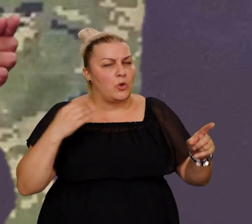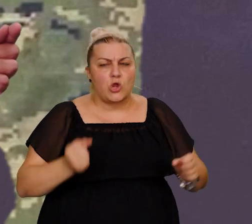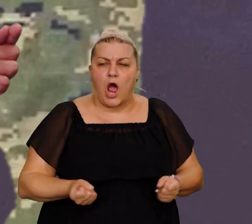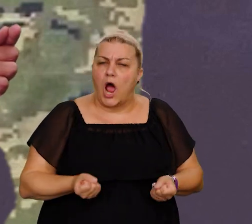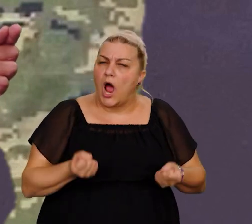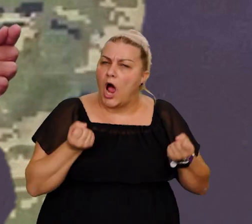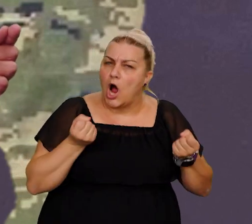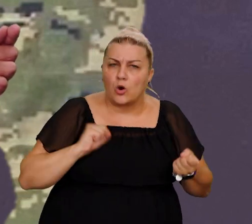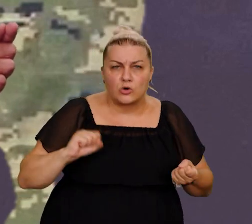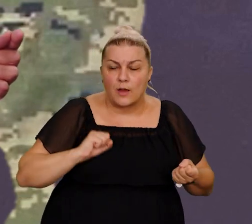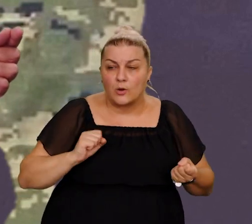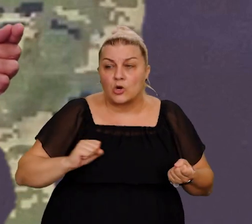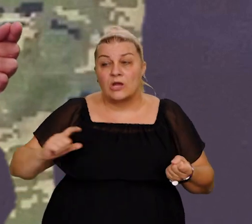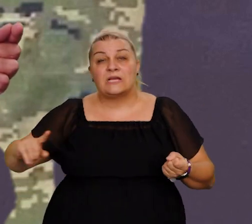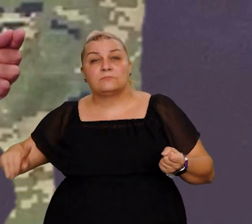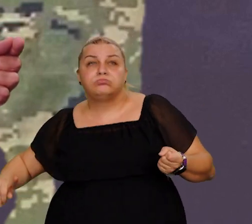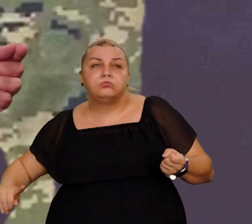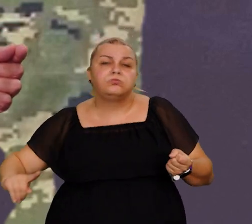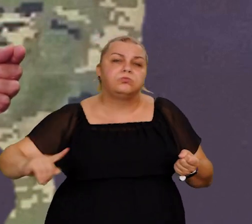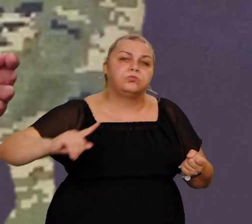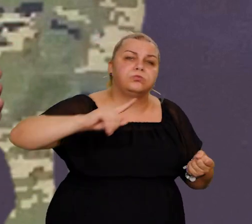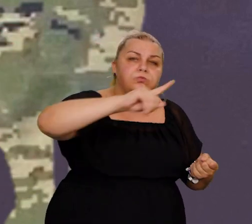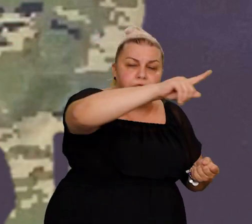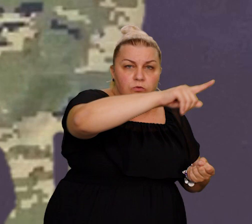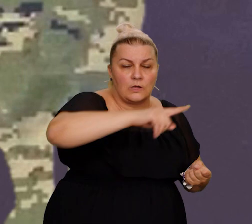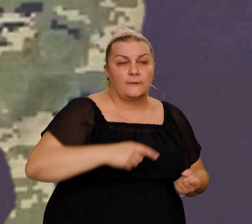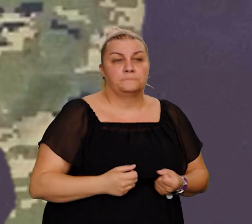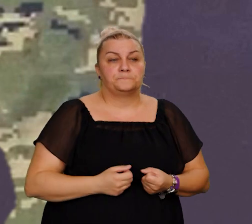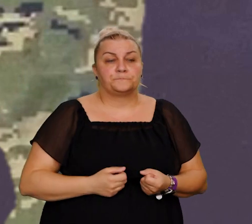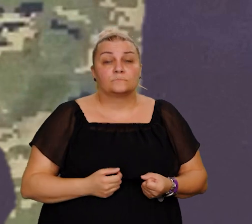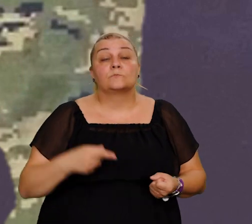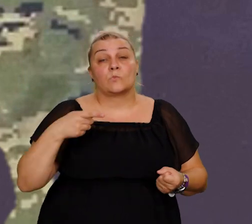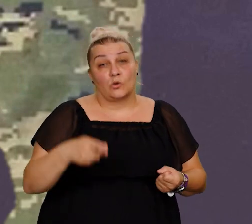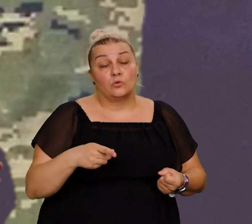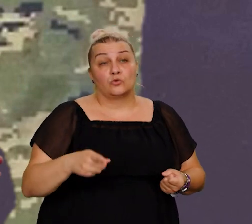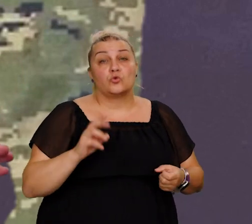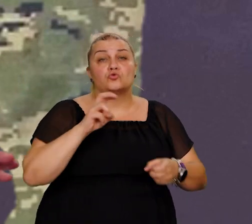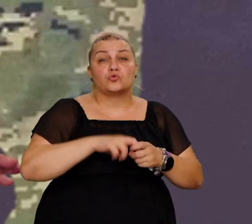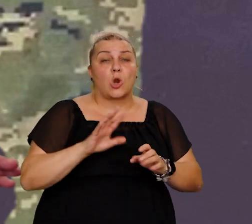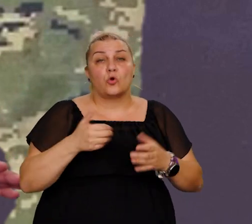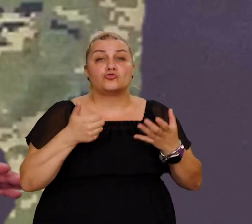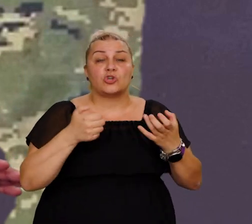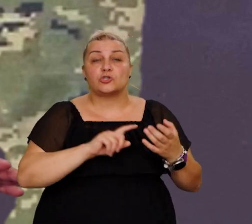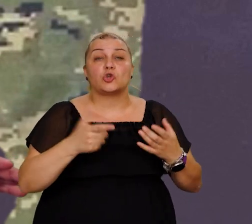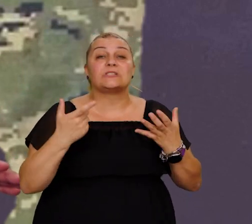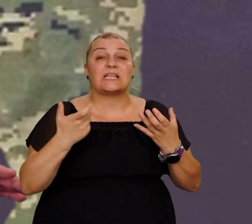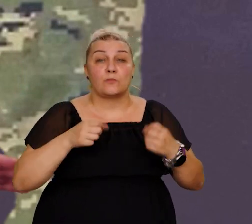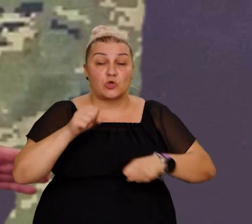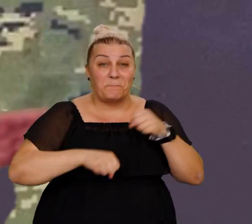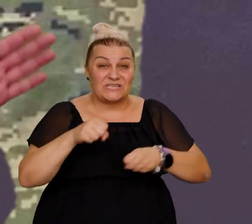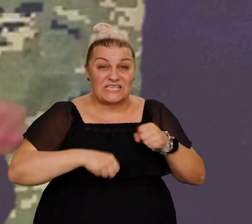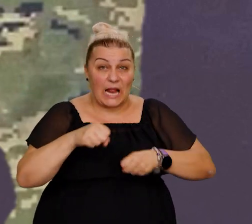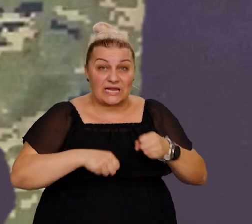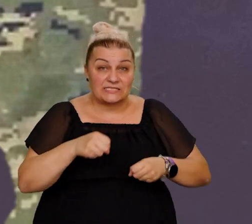idemo iz jedne kraja Bosne i Hercegovine sa zapada na istok totalno. Tu sudjeluje oko 600 do 700